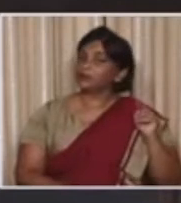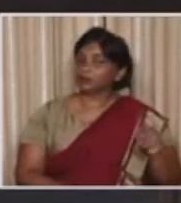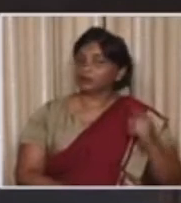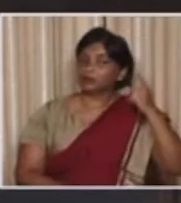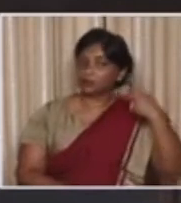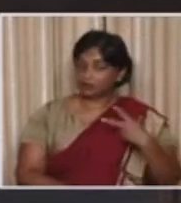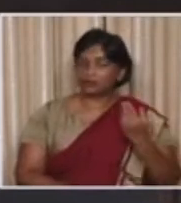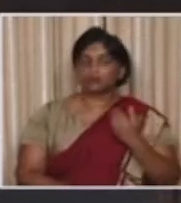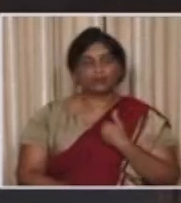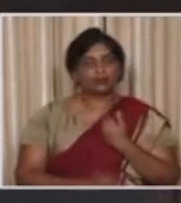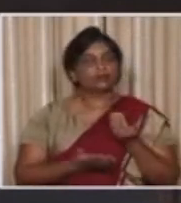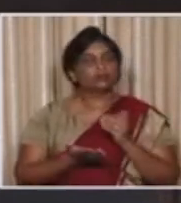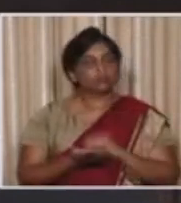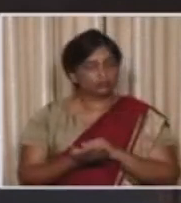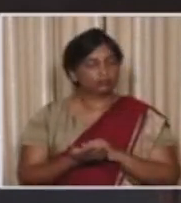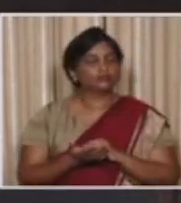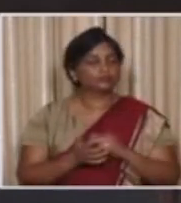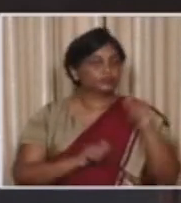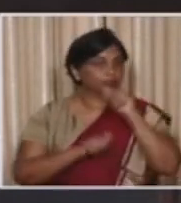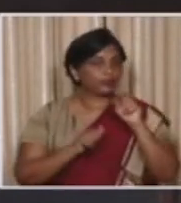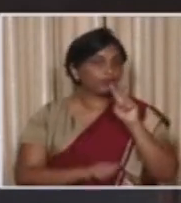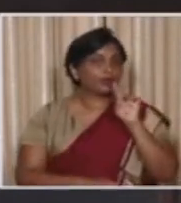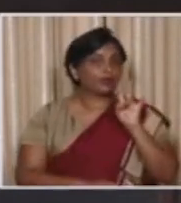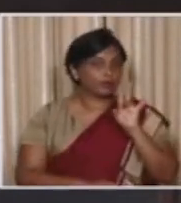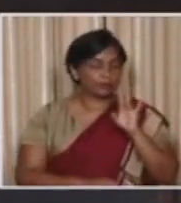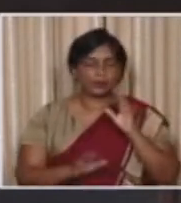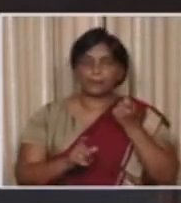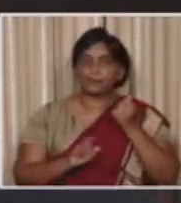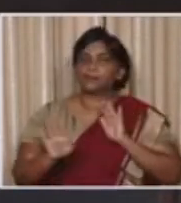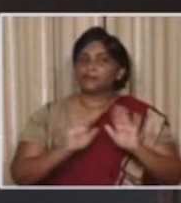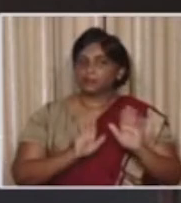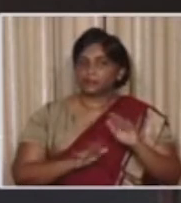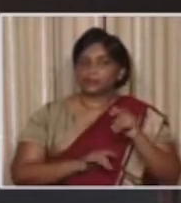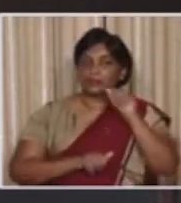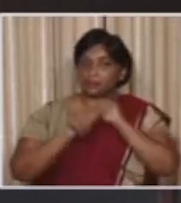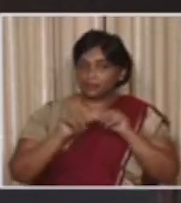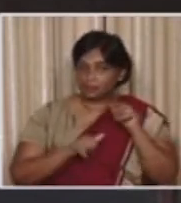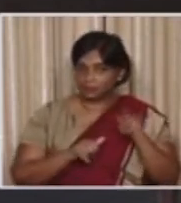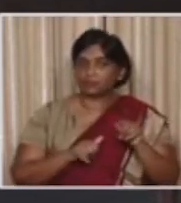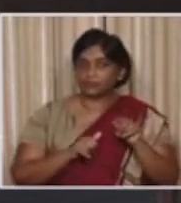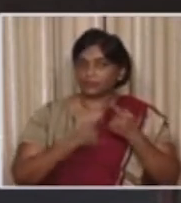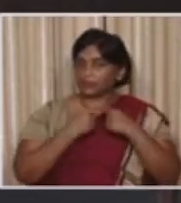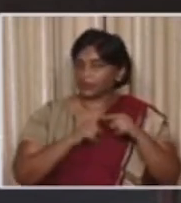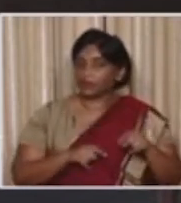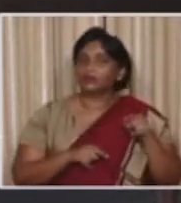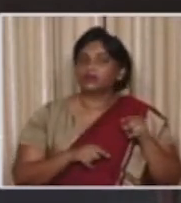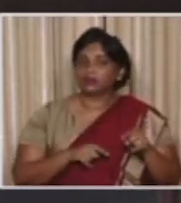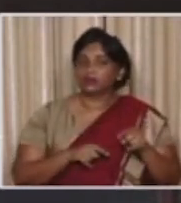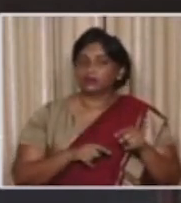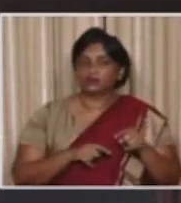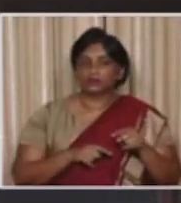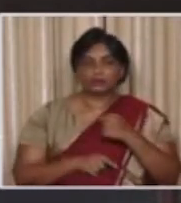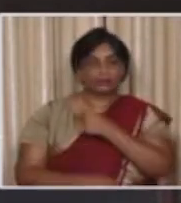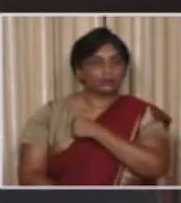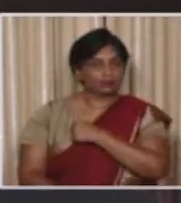දෙවෙනි වරට අපි නැවත තව ඖෂධ 25ක මිල පාලනය කරා. ඖෂධ සහ ඩිවයිසස් වල කාඩියක් ස්ටෙන්ට්